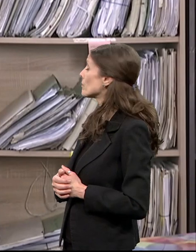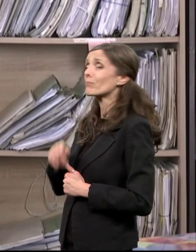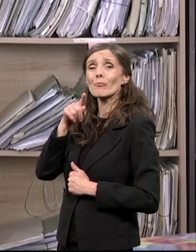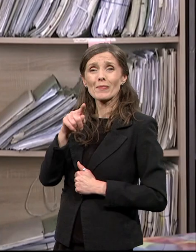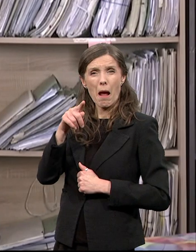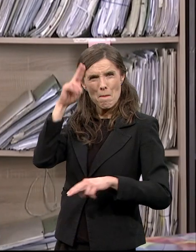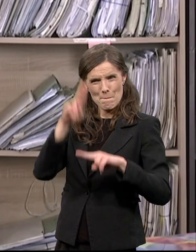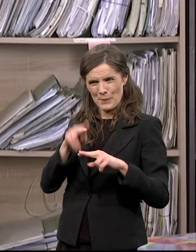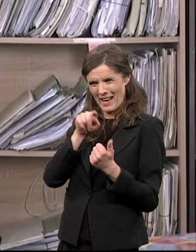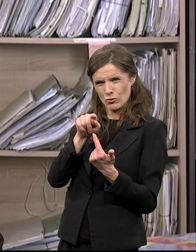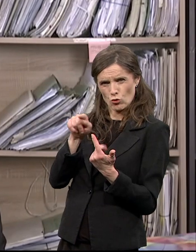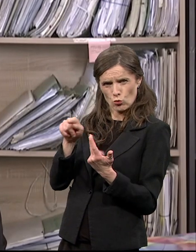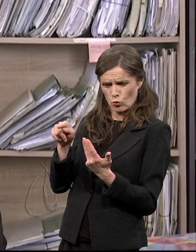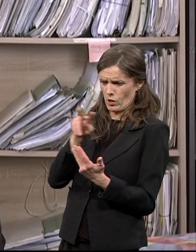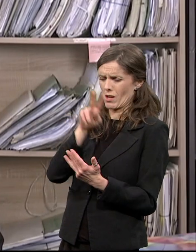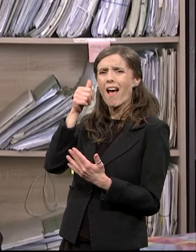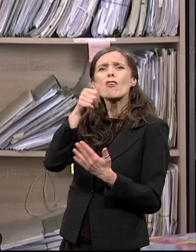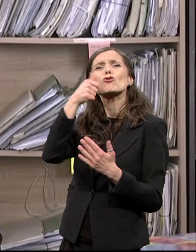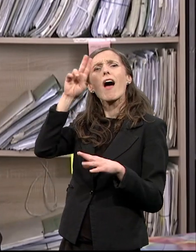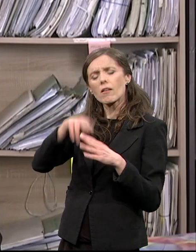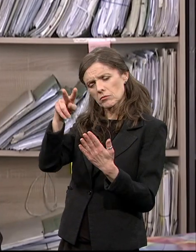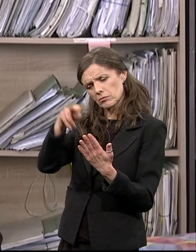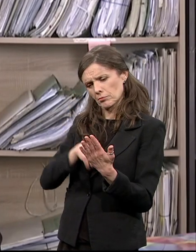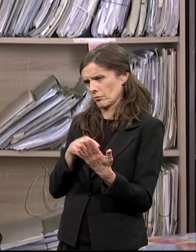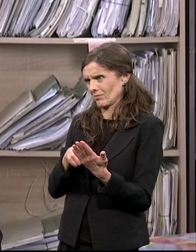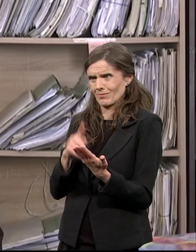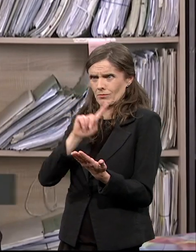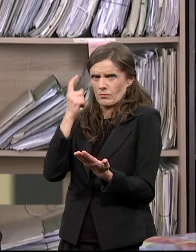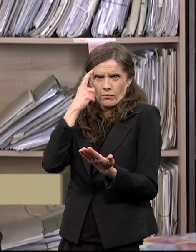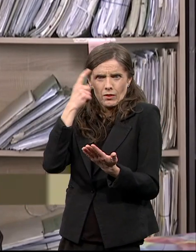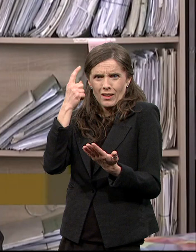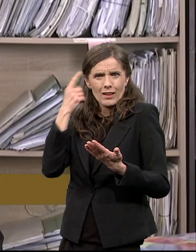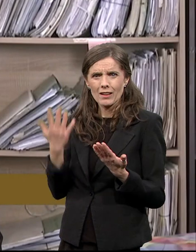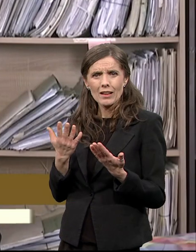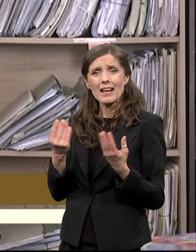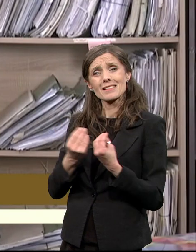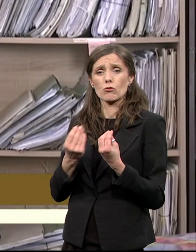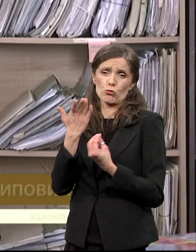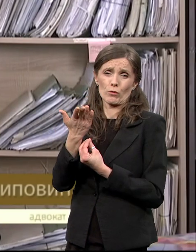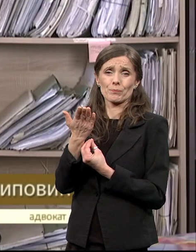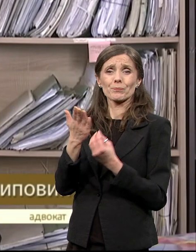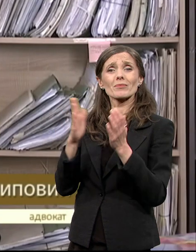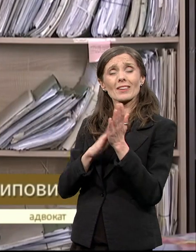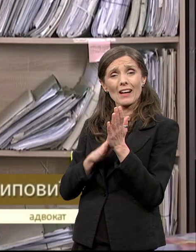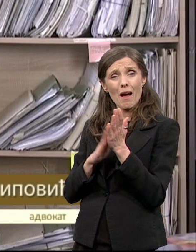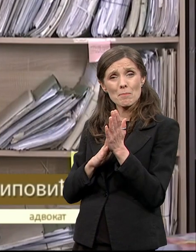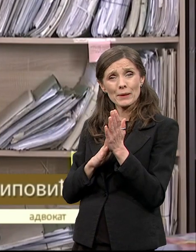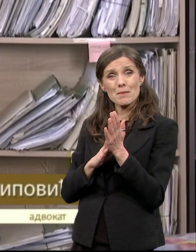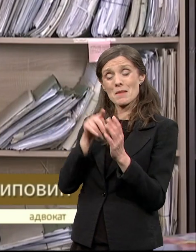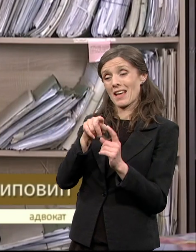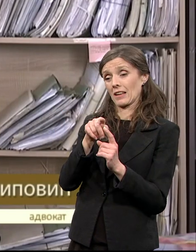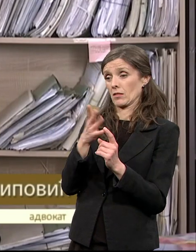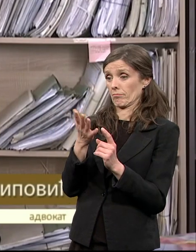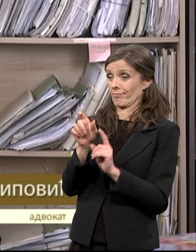pravosnažne, zdrav razum ne može da prihvati, i to iz razloga jer imamo situaciju da su osuđena lica koja su